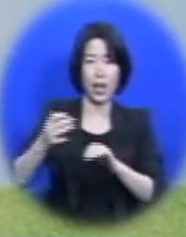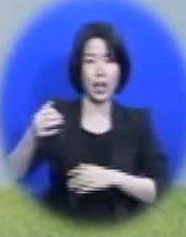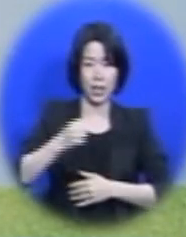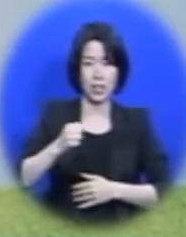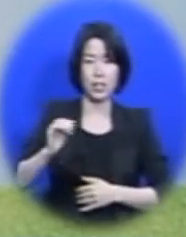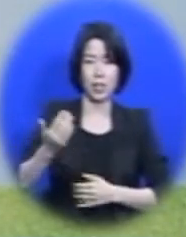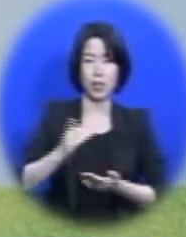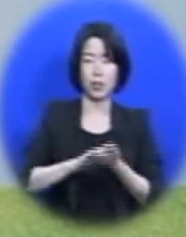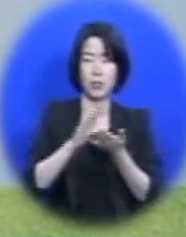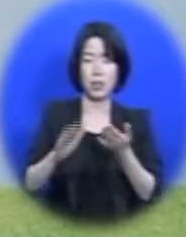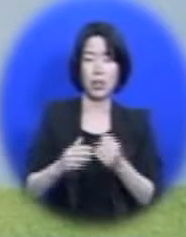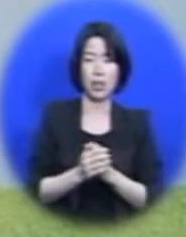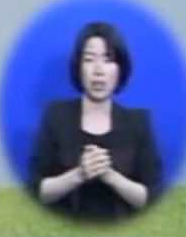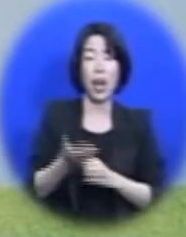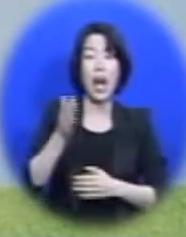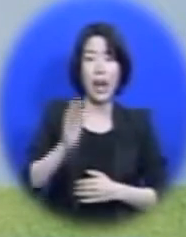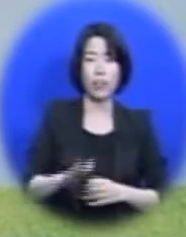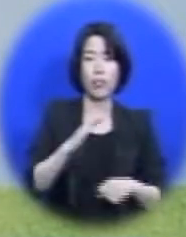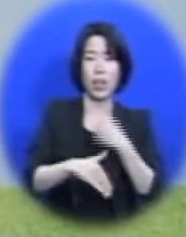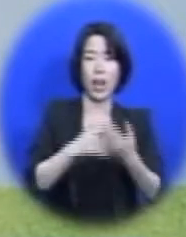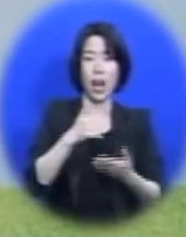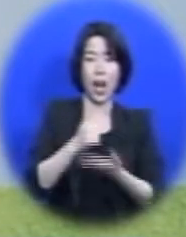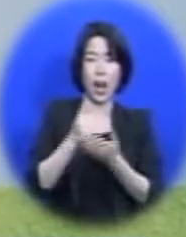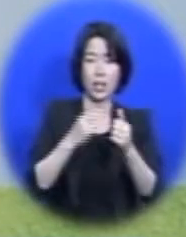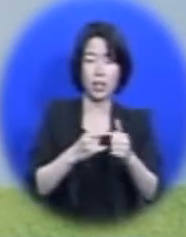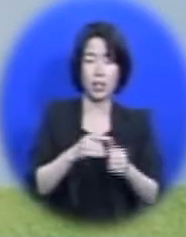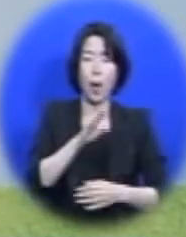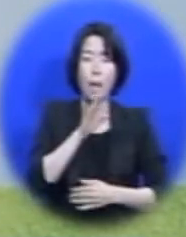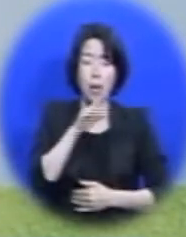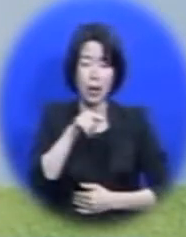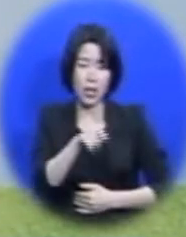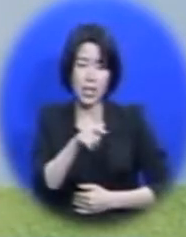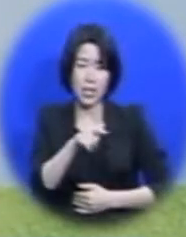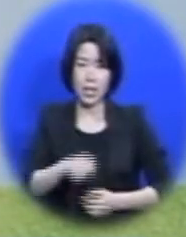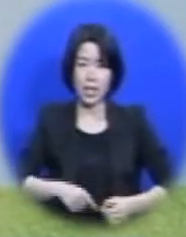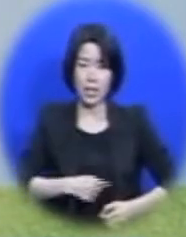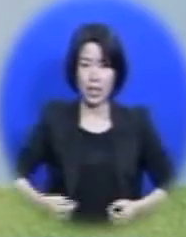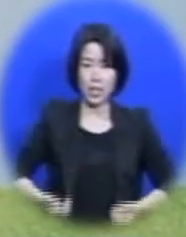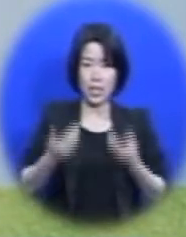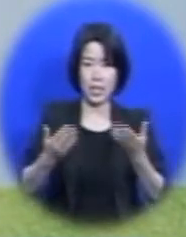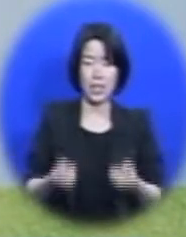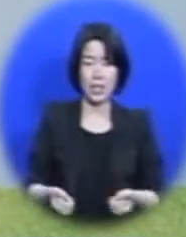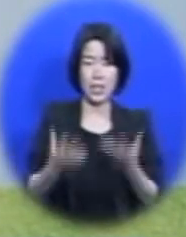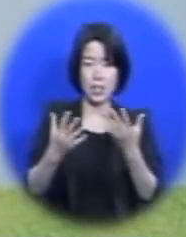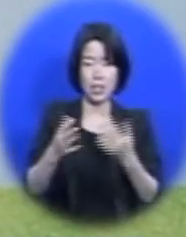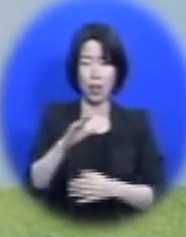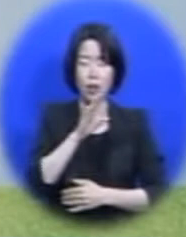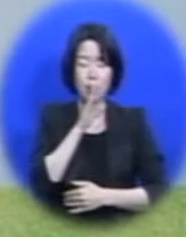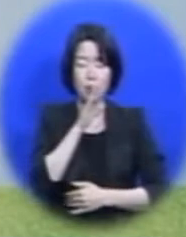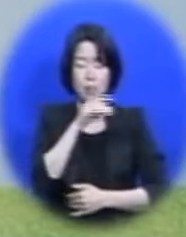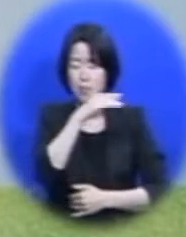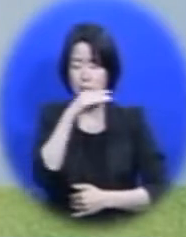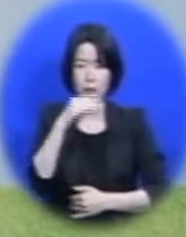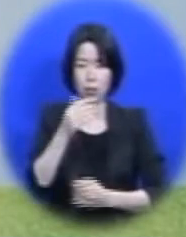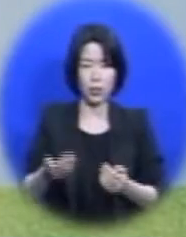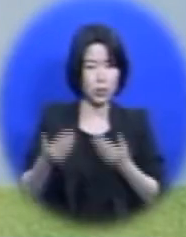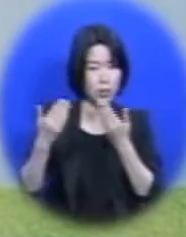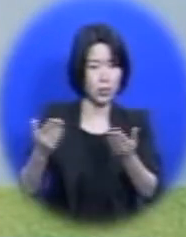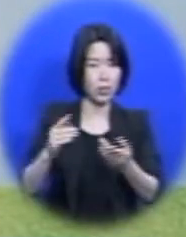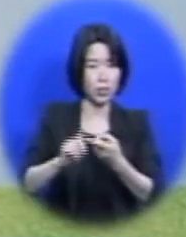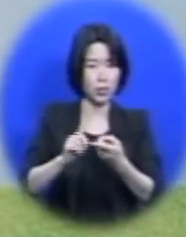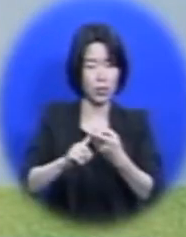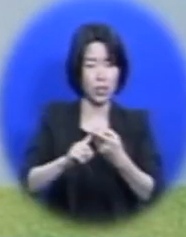거죠. 그런데 하나님께서 바로 이 희생제사가 바로 드려졌는지를 물으시겠다는